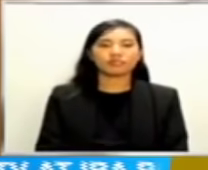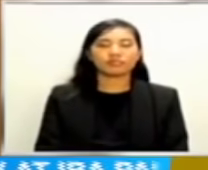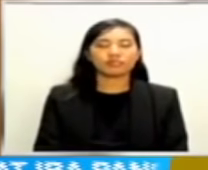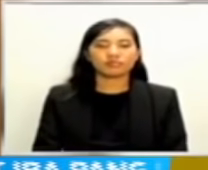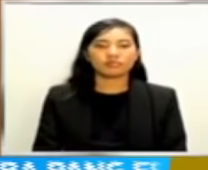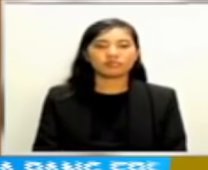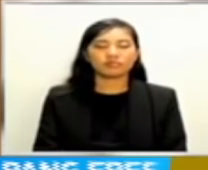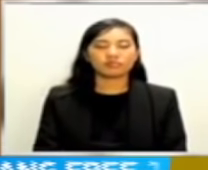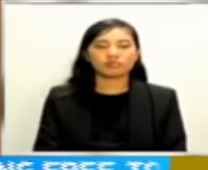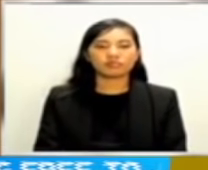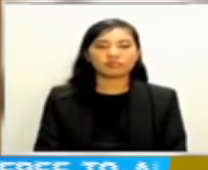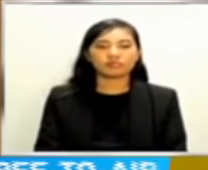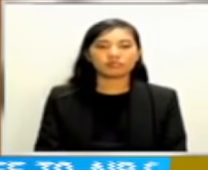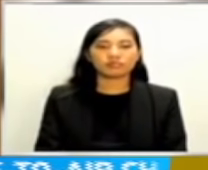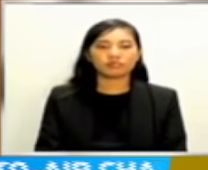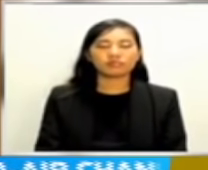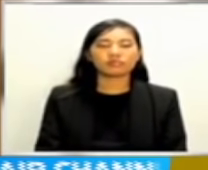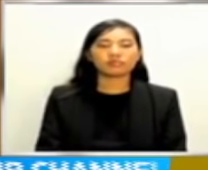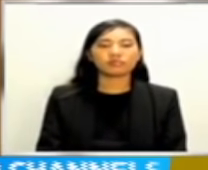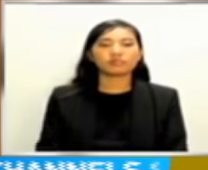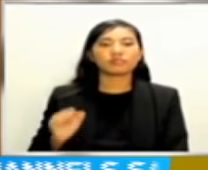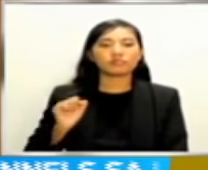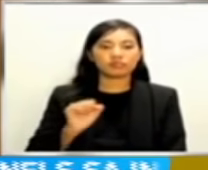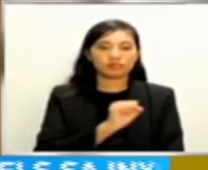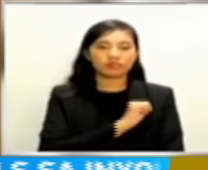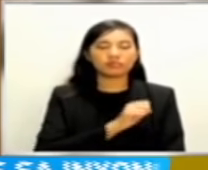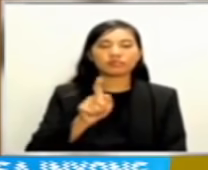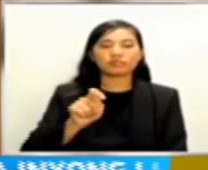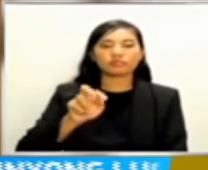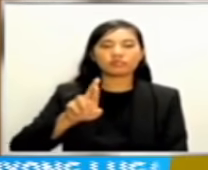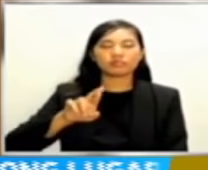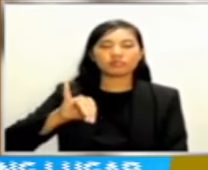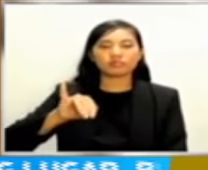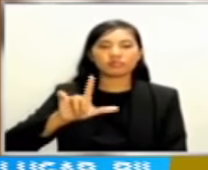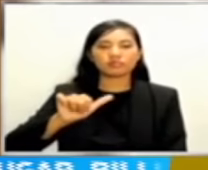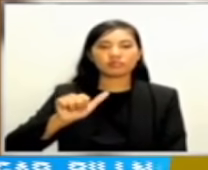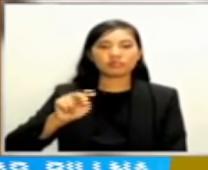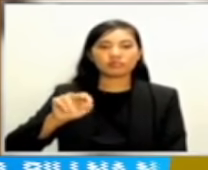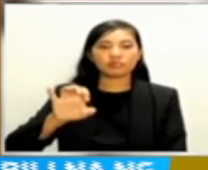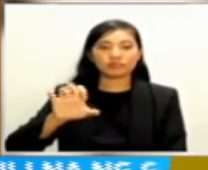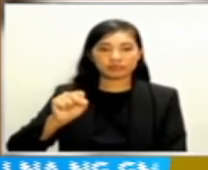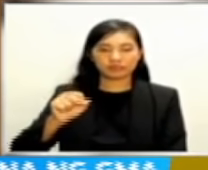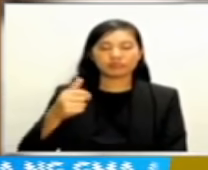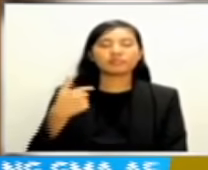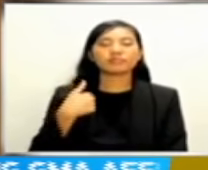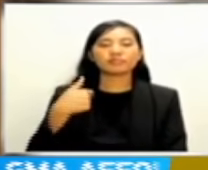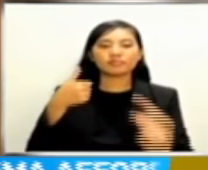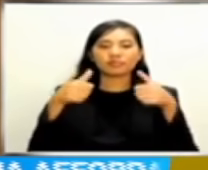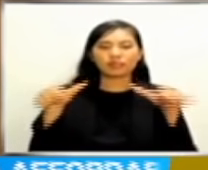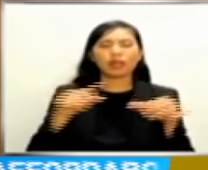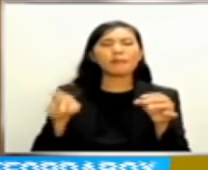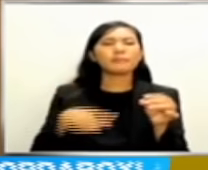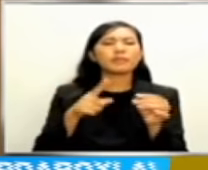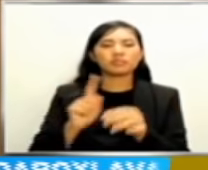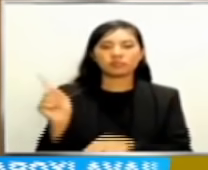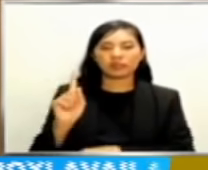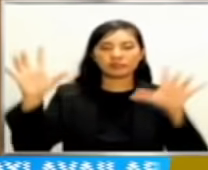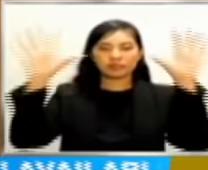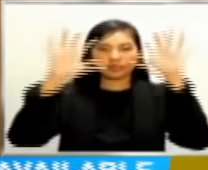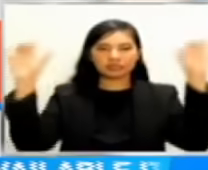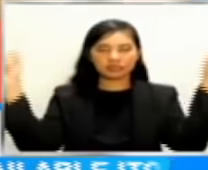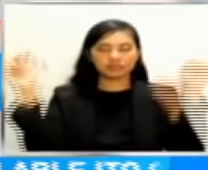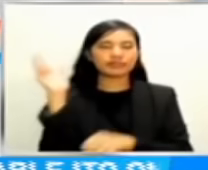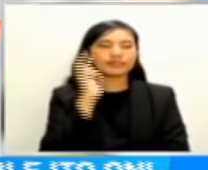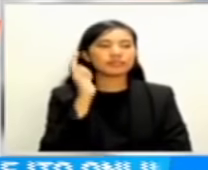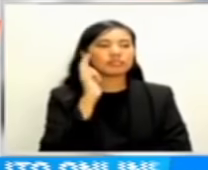Naglabas na ng pahayag si dating Senador Antonio Trillanes IV sa buwelta sa kanya ni Pangulong Duterte kaugnay ng isyu ng katiwalian.